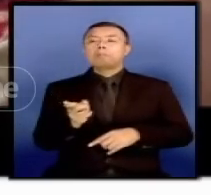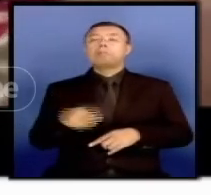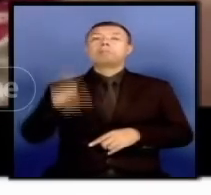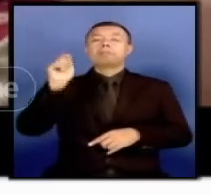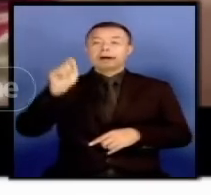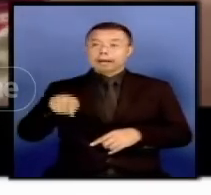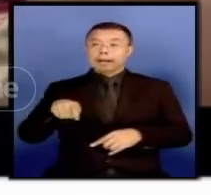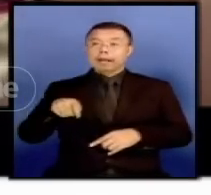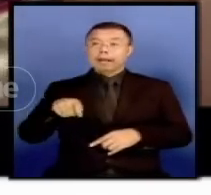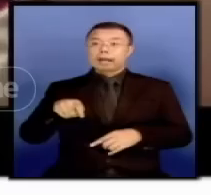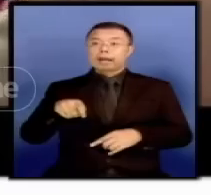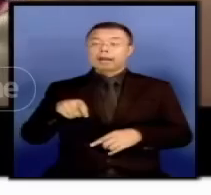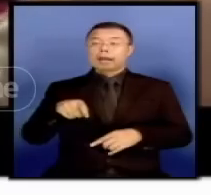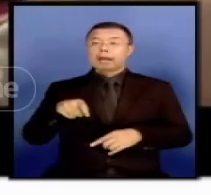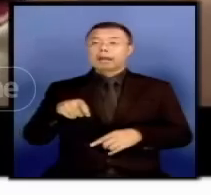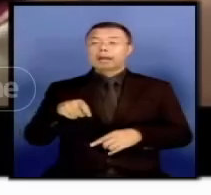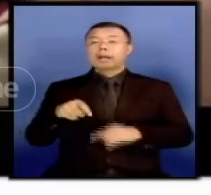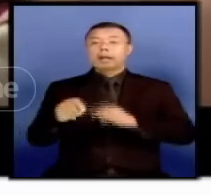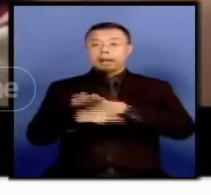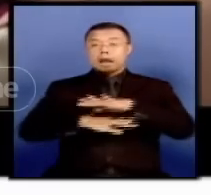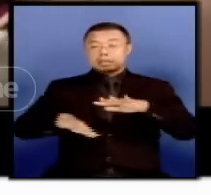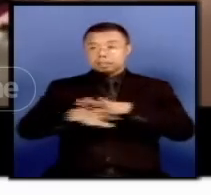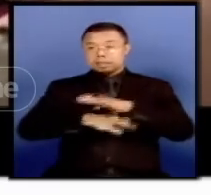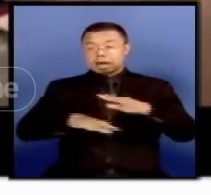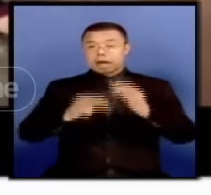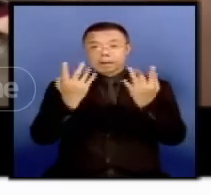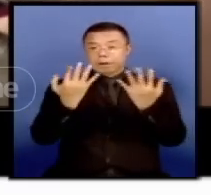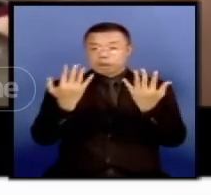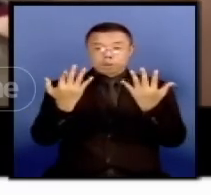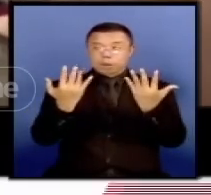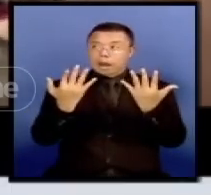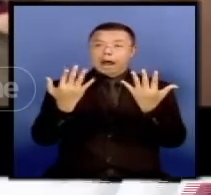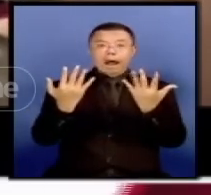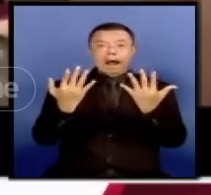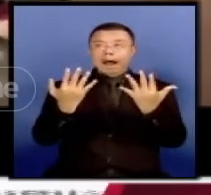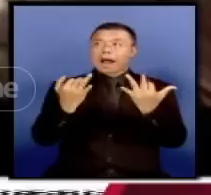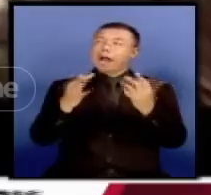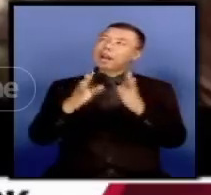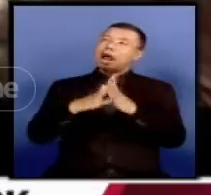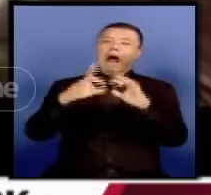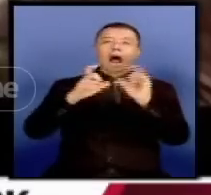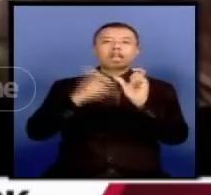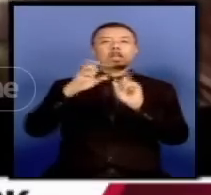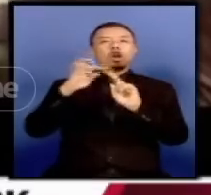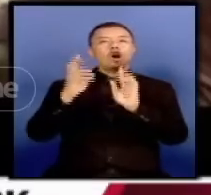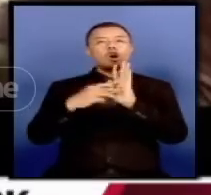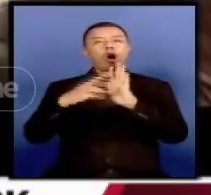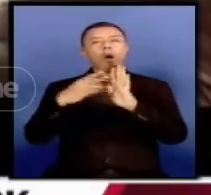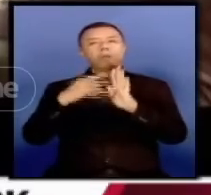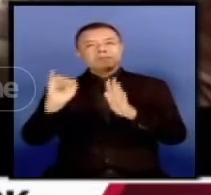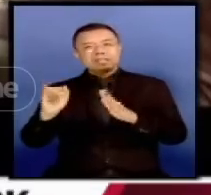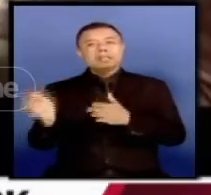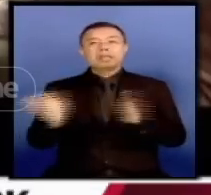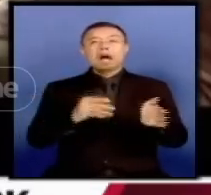menggunakan cara ataupun berdasarkan perhitungan astronomi. Dan juga ada juga sebagian